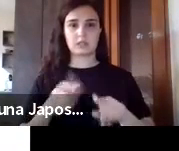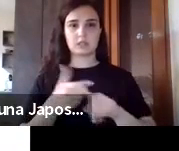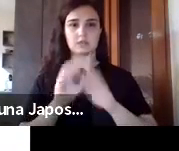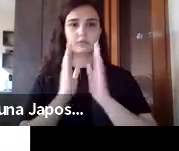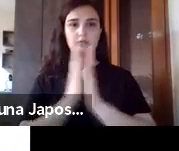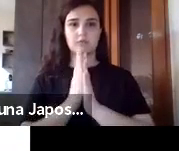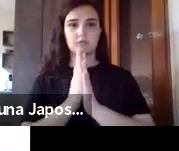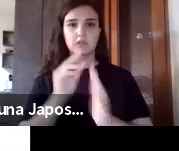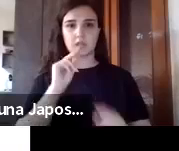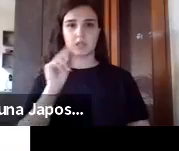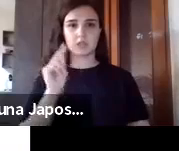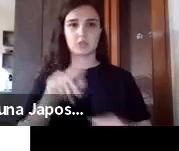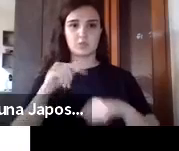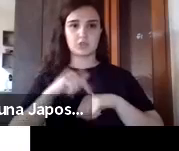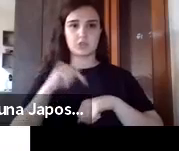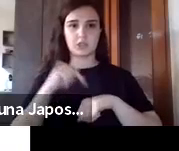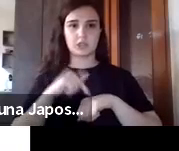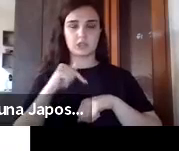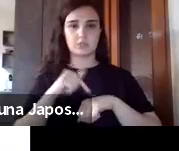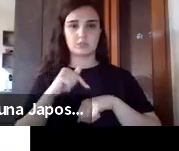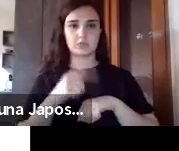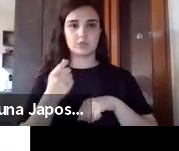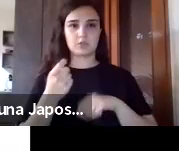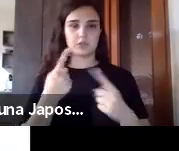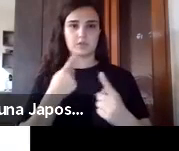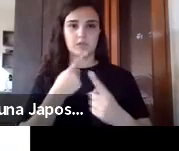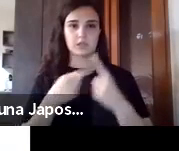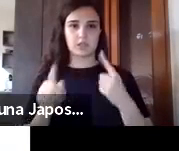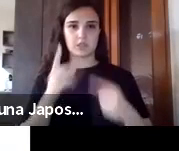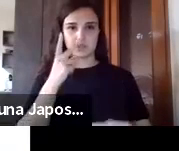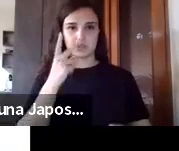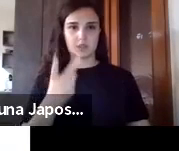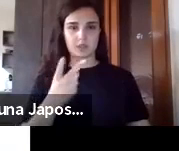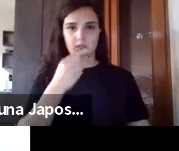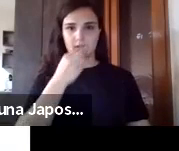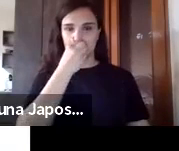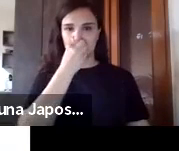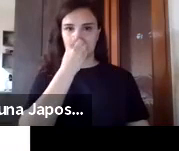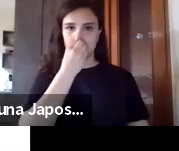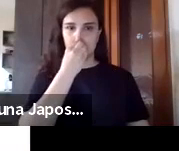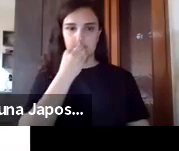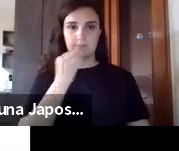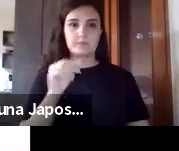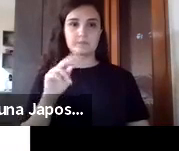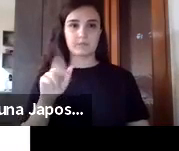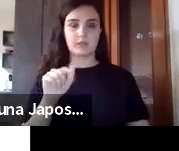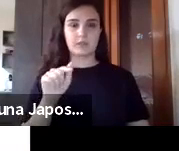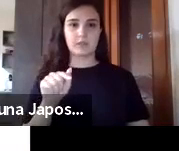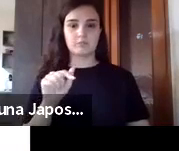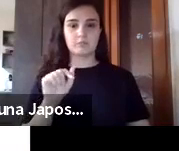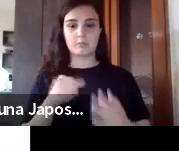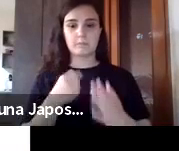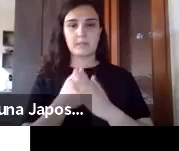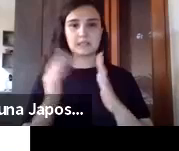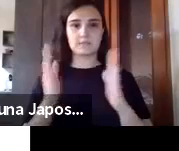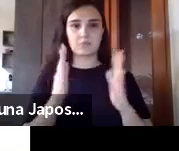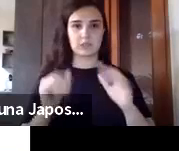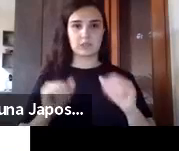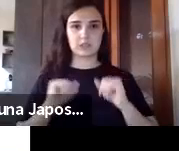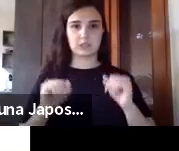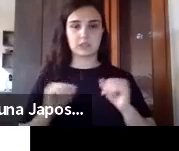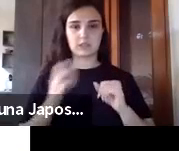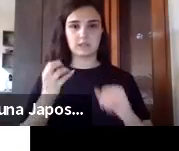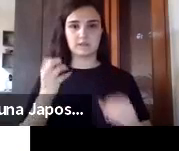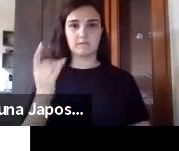ეს დანაშაულის შეგრძნება, ცოტა სხვანაირად შეხედეთ და მაქსიმალურად ეცადეთ, კიდევ